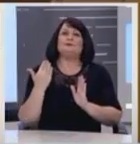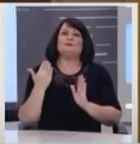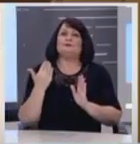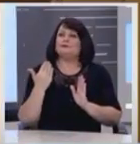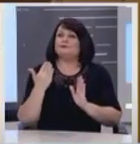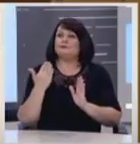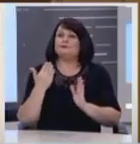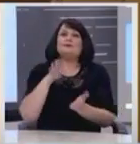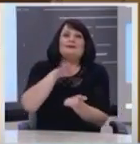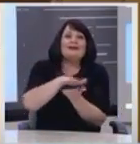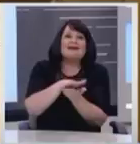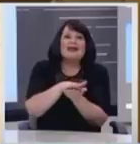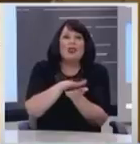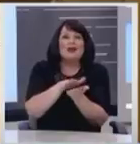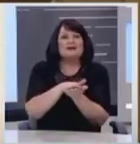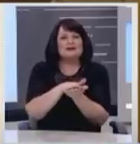καταθέσεις